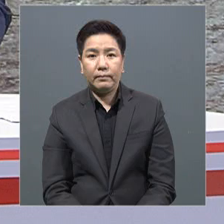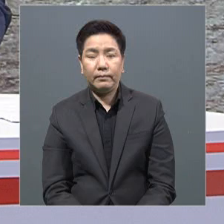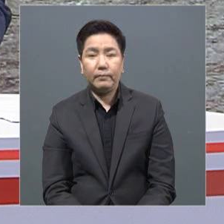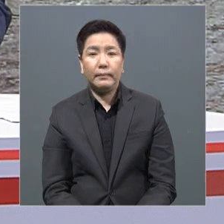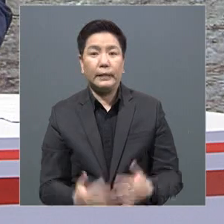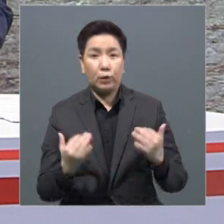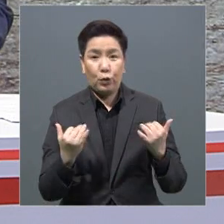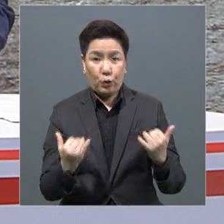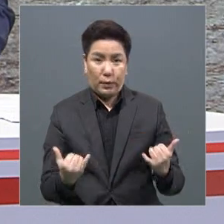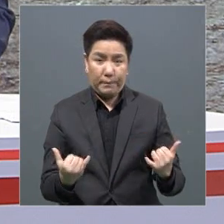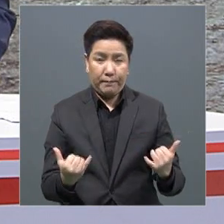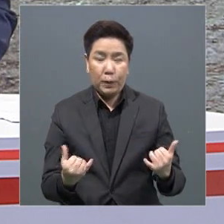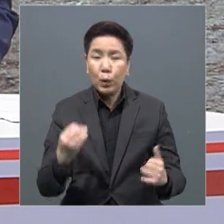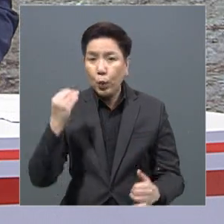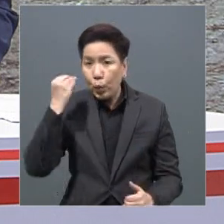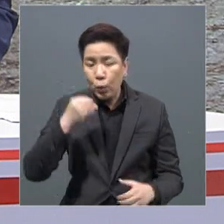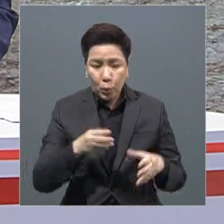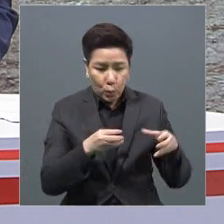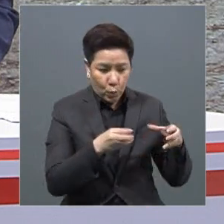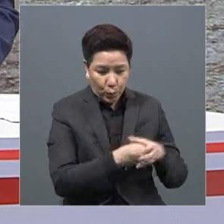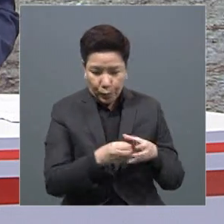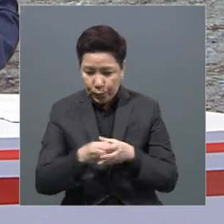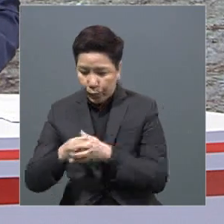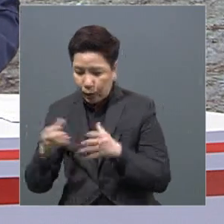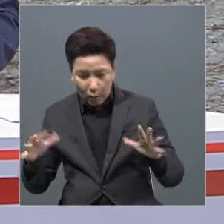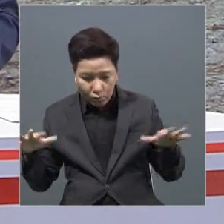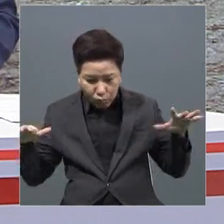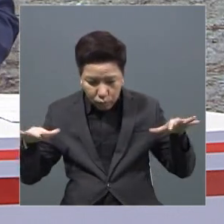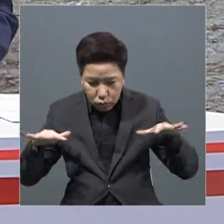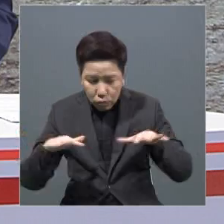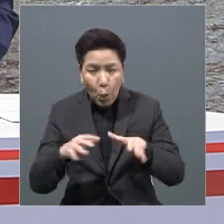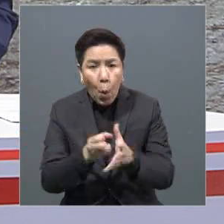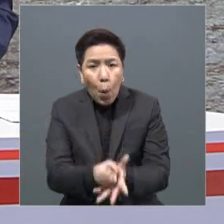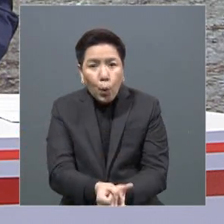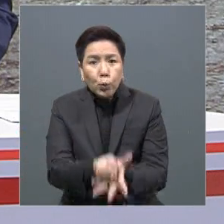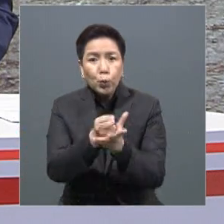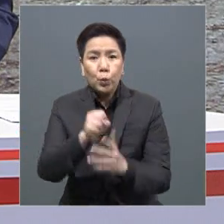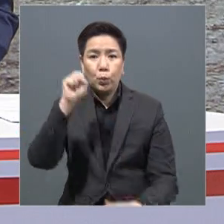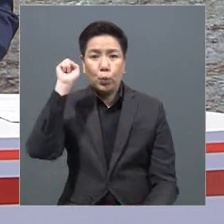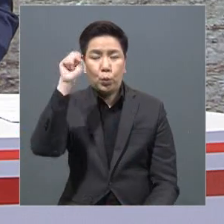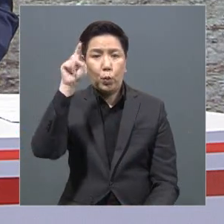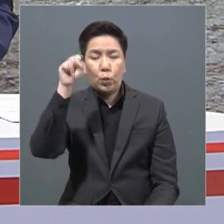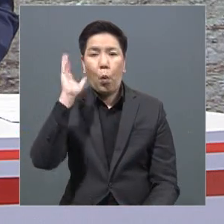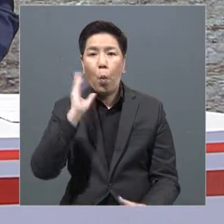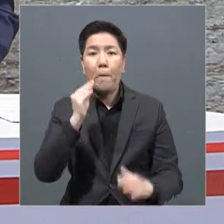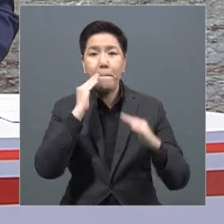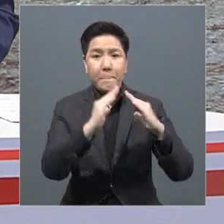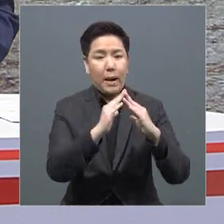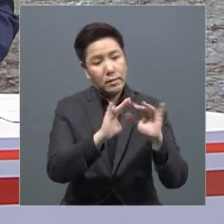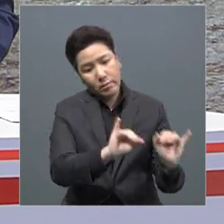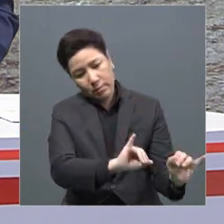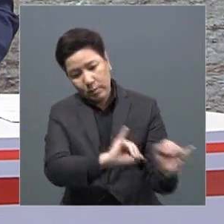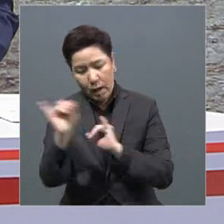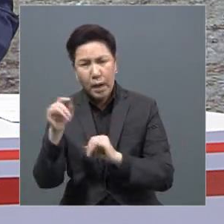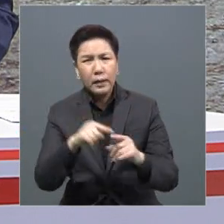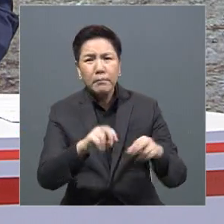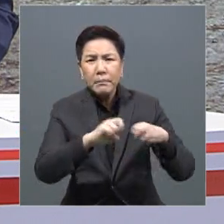และจนถึงณขณะนี้นะคะทุกหน่วยงานก็ได้มีการระดมกำลังเข้าช่วยเหลือผู้ประสบอุทกภัยอย่างเร่งด่วนนะคะโดยเฉพาะการเข้าอพยพประชาชนค่ะ